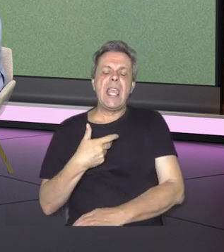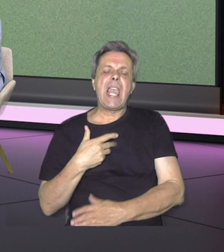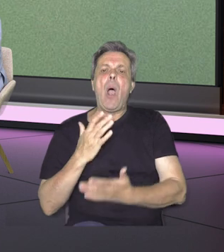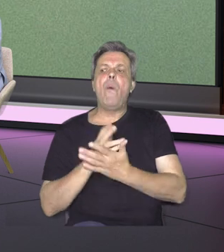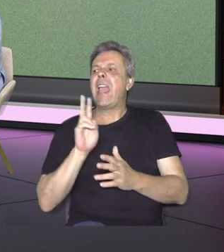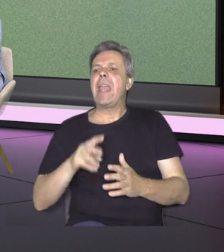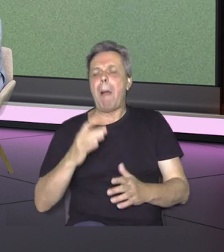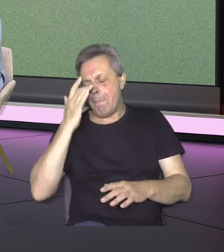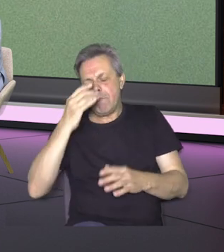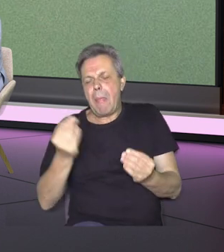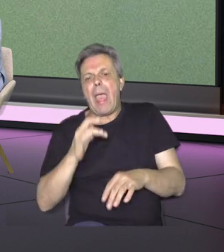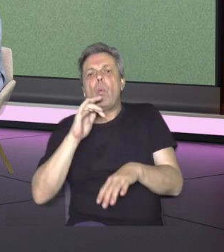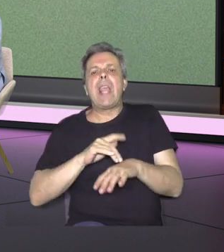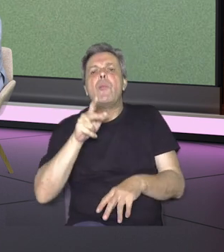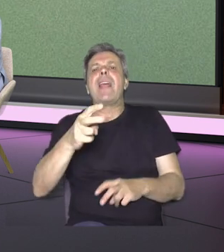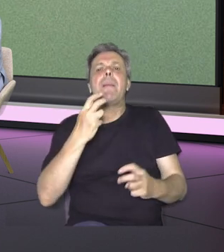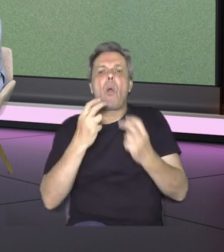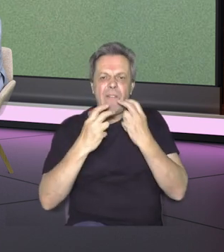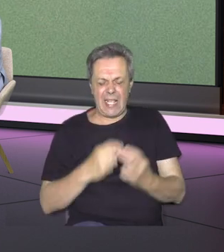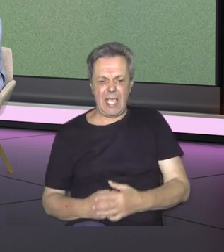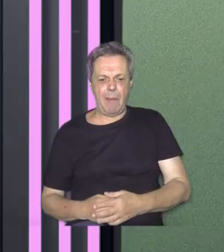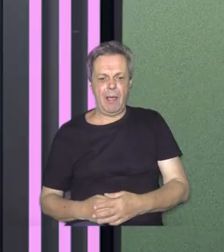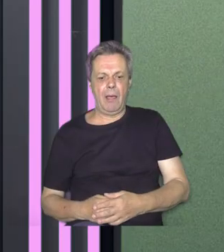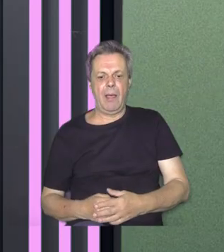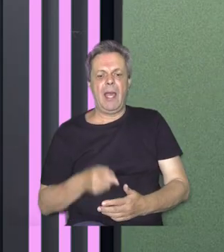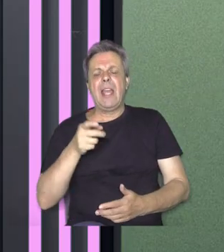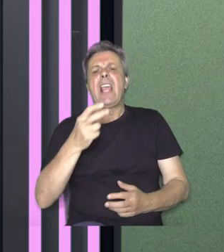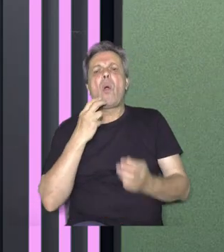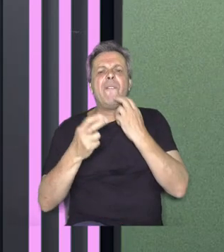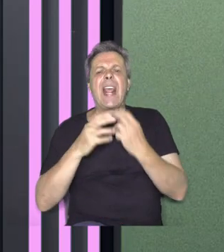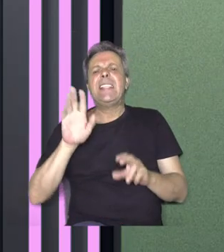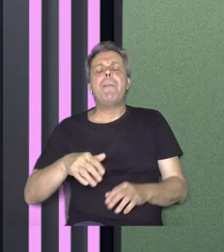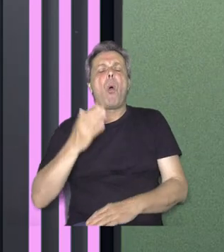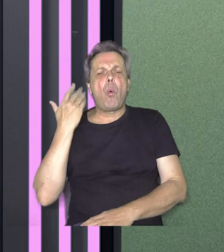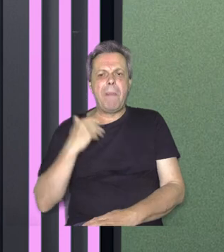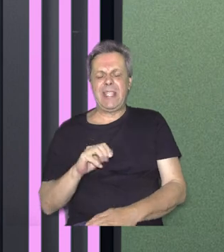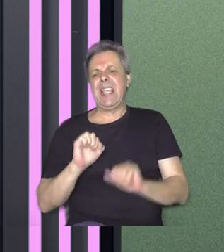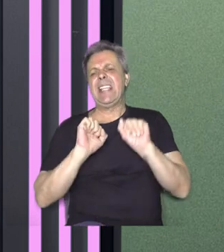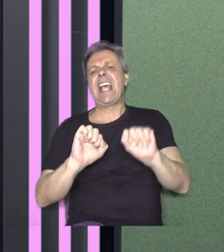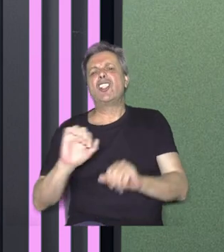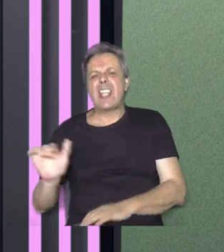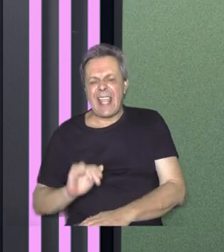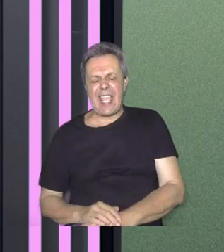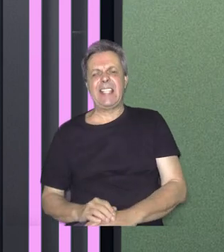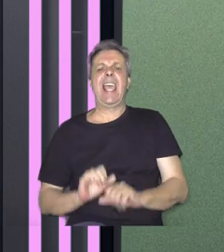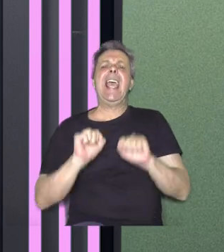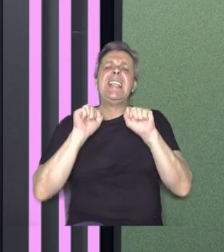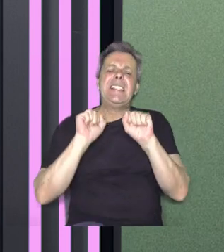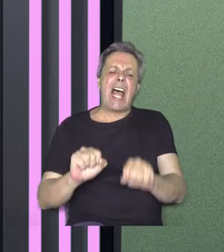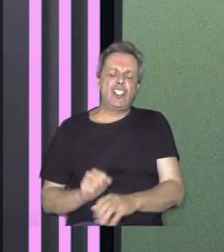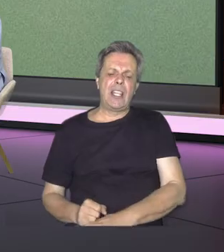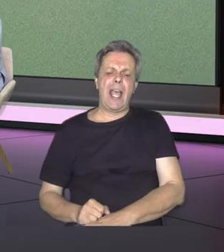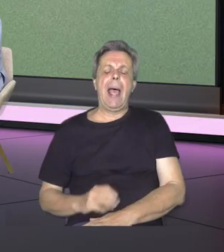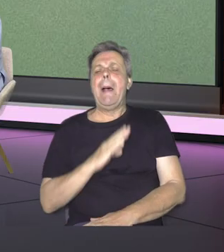ja uvijek imam neku temu na tim konferencijama. Te konferencije mogu biti zaštita djece,